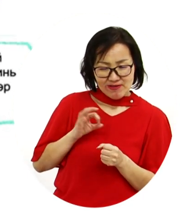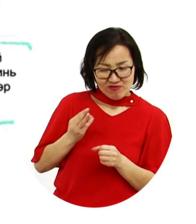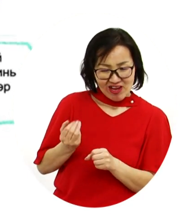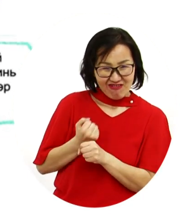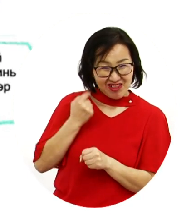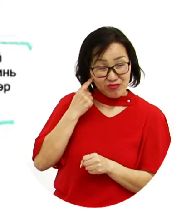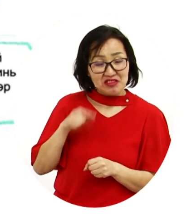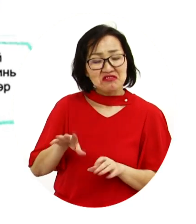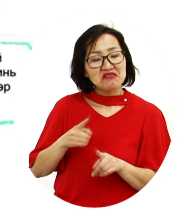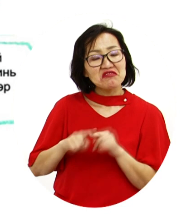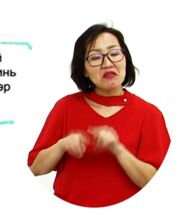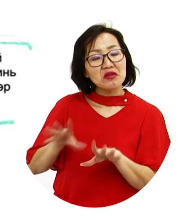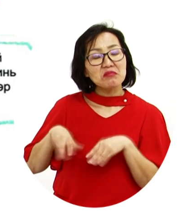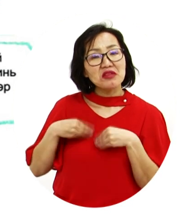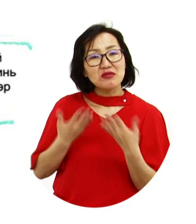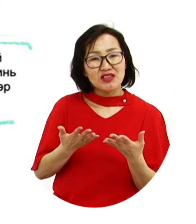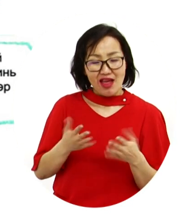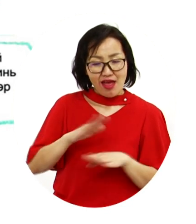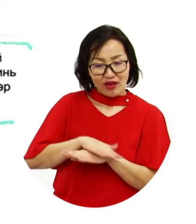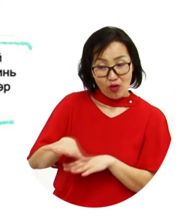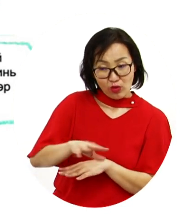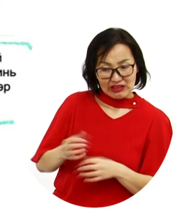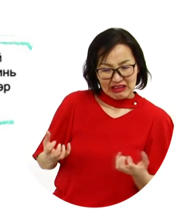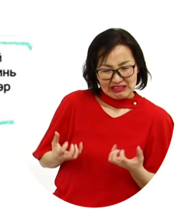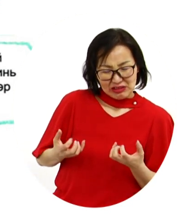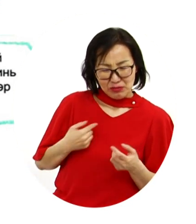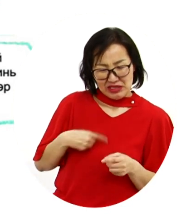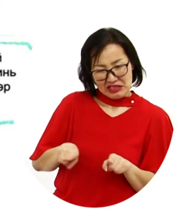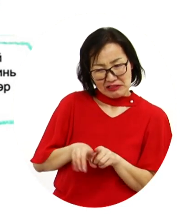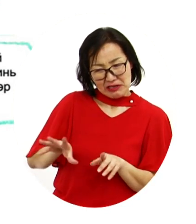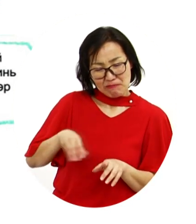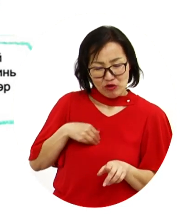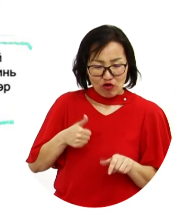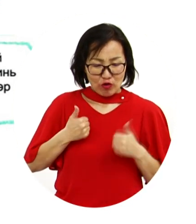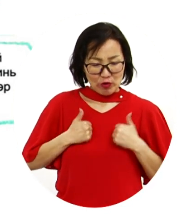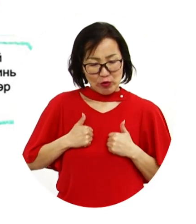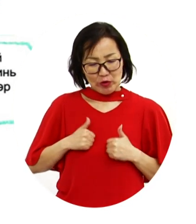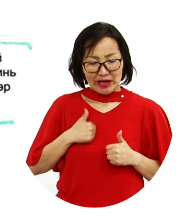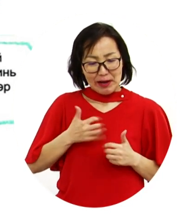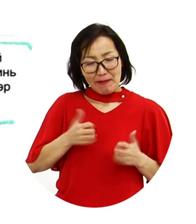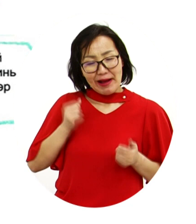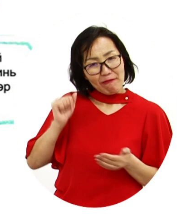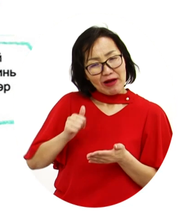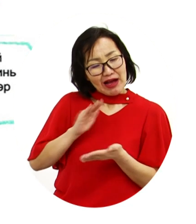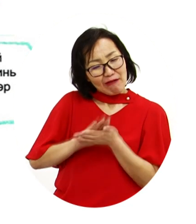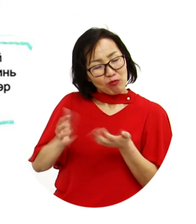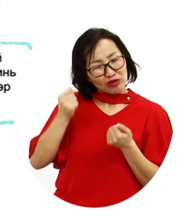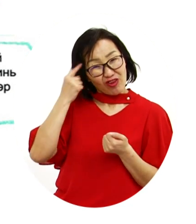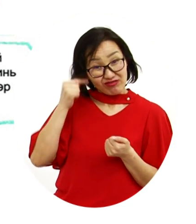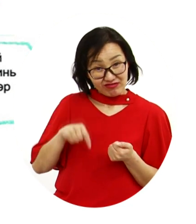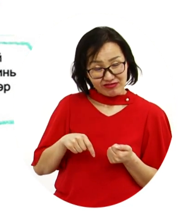бол энэ ямар мэдрэмж яах вэ? Ангийнхаа хүүхдэд датаархаж би ч бас ийм гоё ганга юм авандаа гэж бодсон